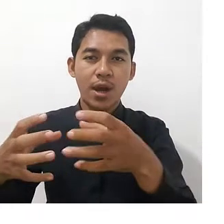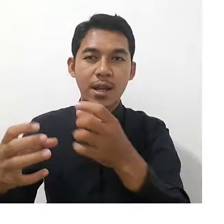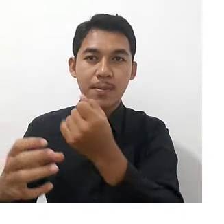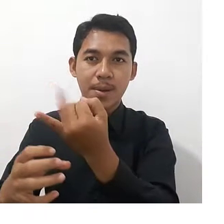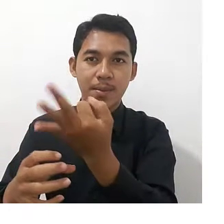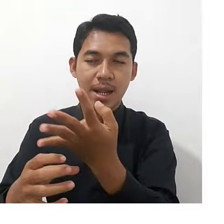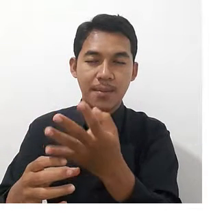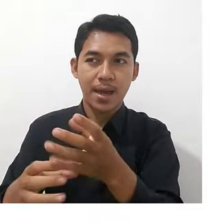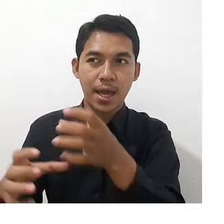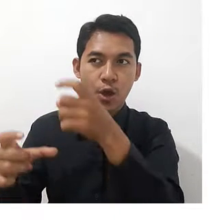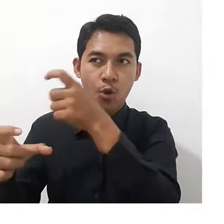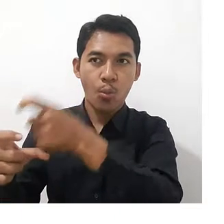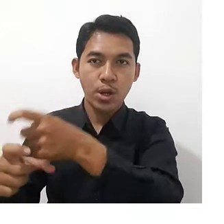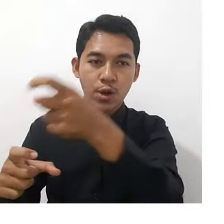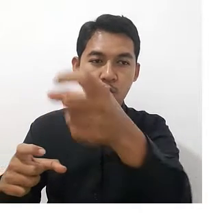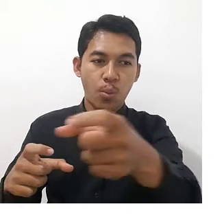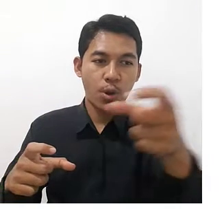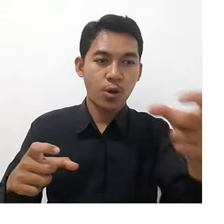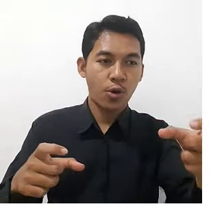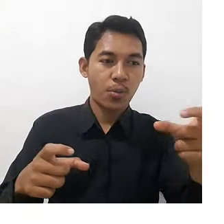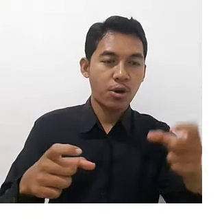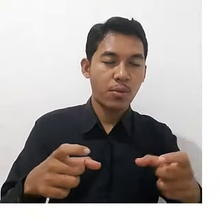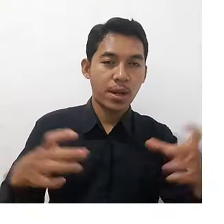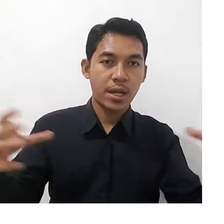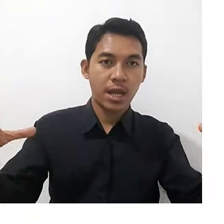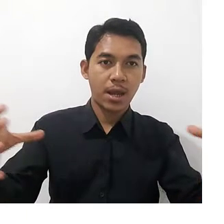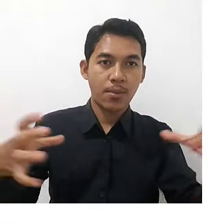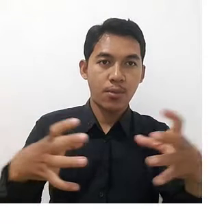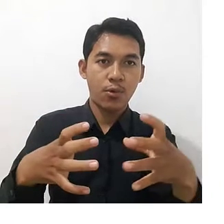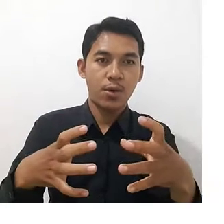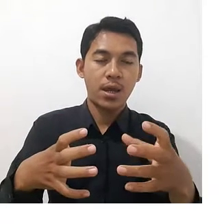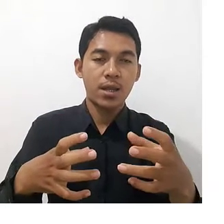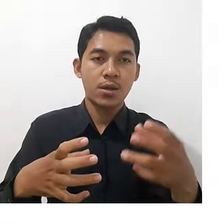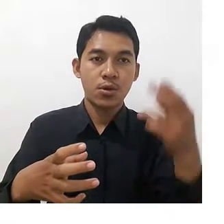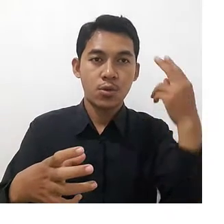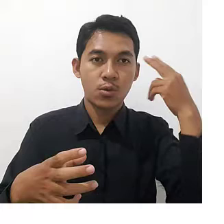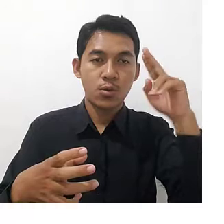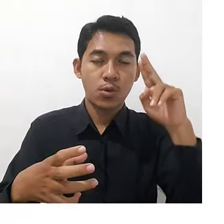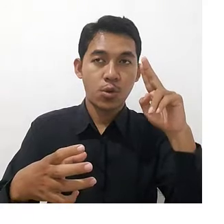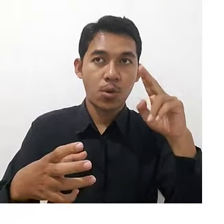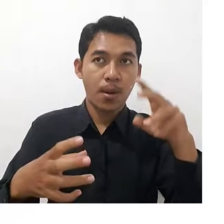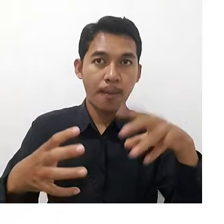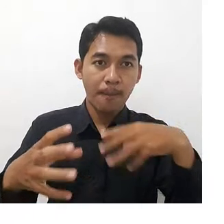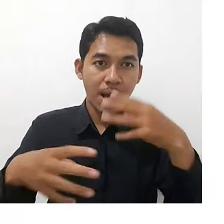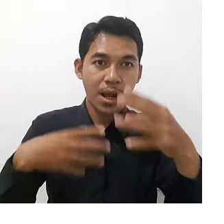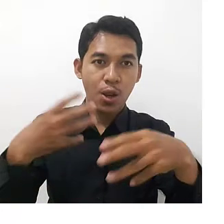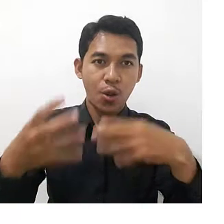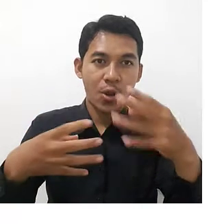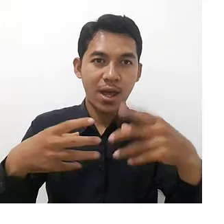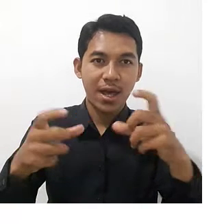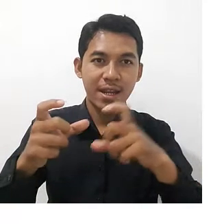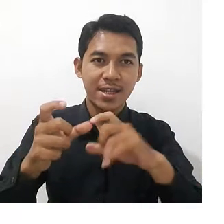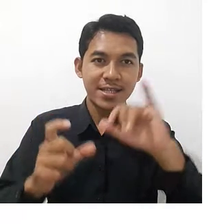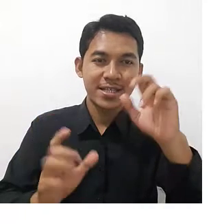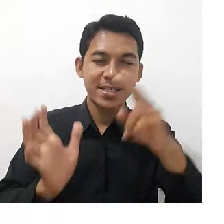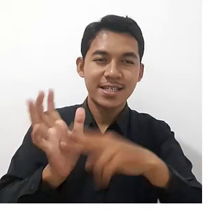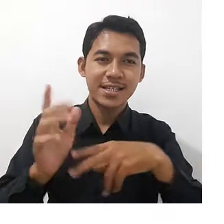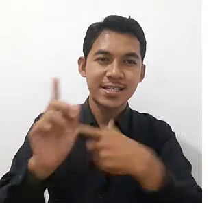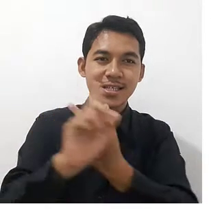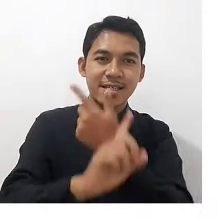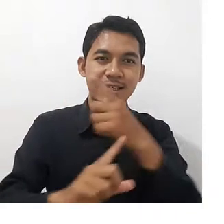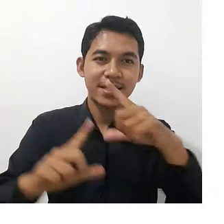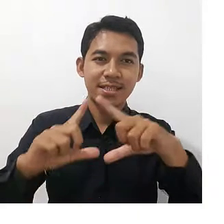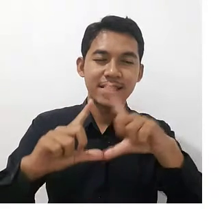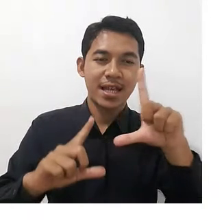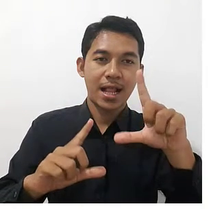komponen yang aktif maupun pasif dengan tujuan untuk melakukan pengolahan sinyal. Nah, rangkaian elektronika ini dia terbagi